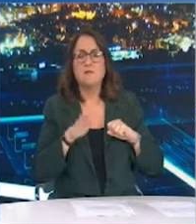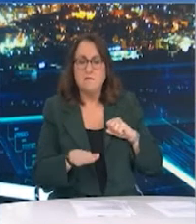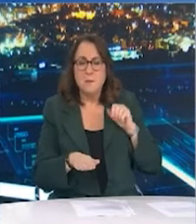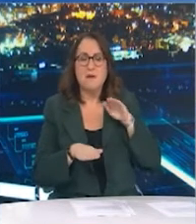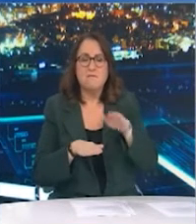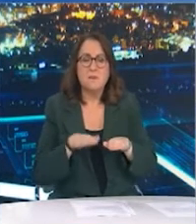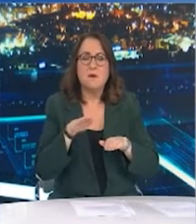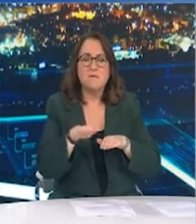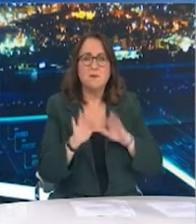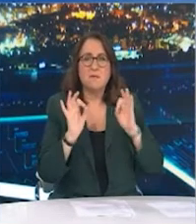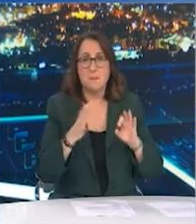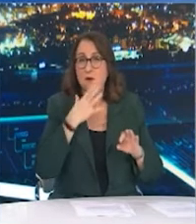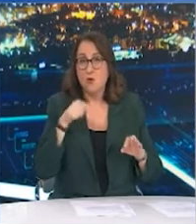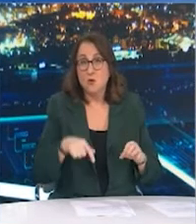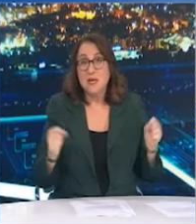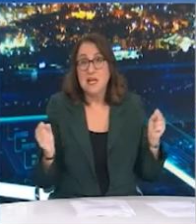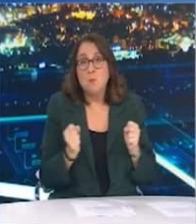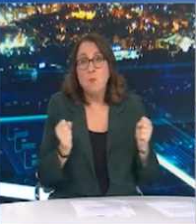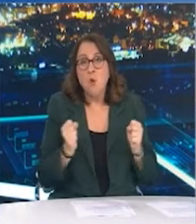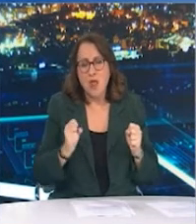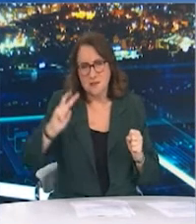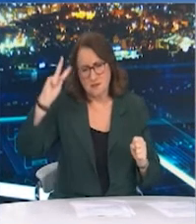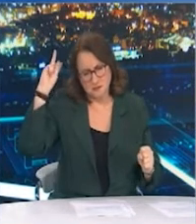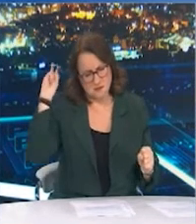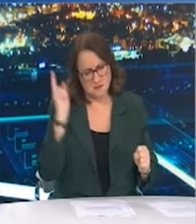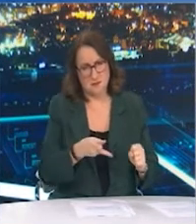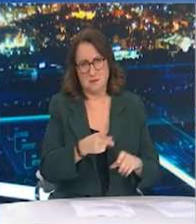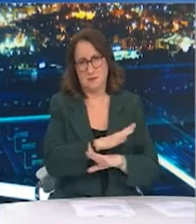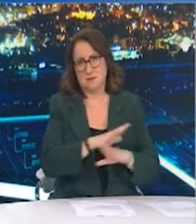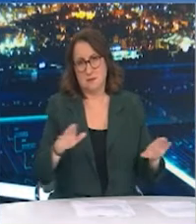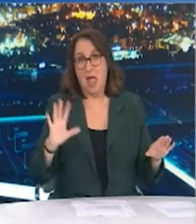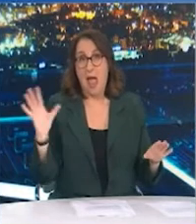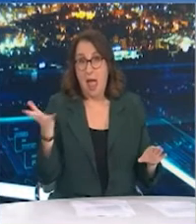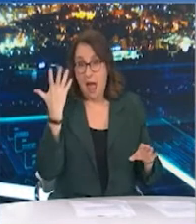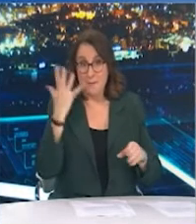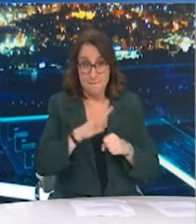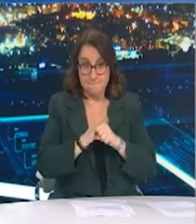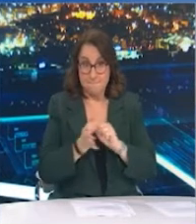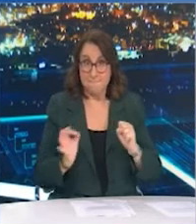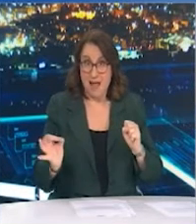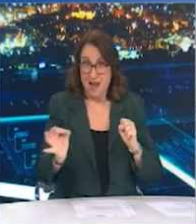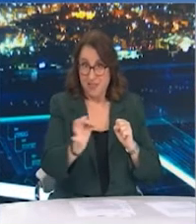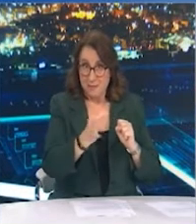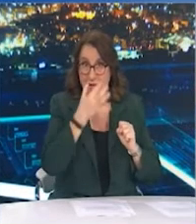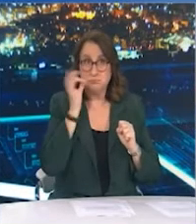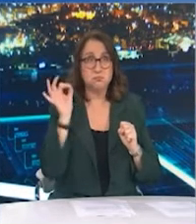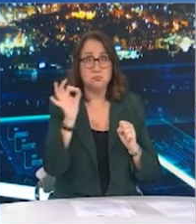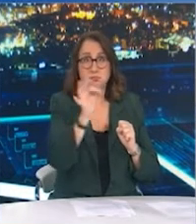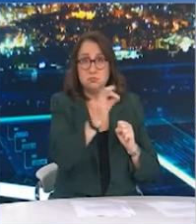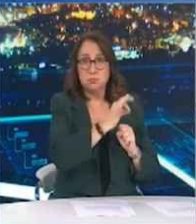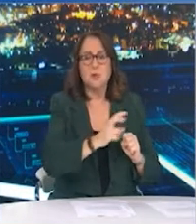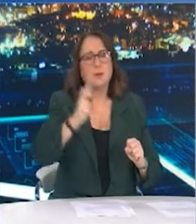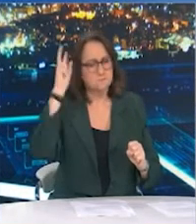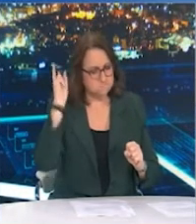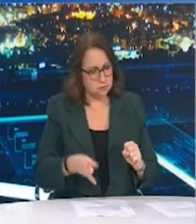βρισκόμαστε στην καρδιά του χειμώνα. Γνωρίζουμε πόσο δύσκολη είναι η αντιμετώπιση μιας πανδημίας που οφείλεται σε λίμωξη που μεταδίδεται αερογενώς στη διάρκεια